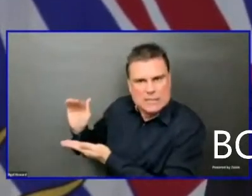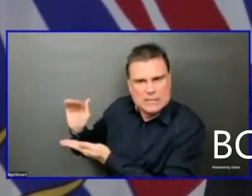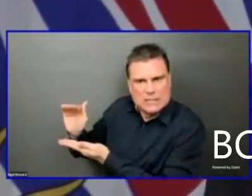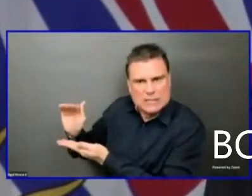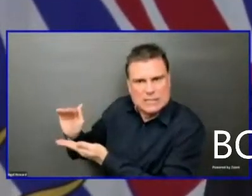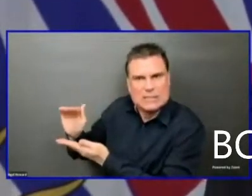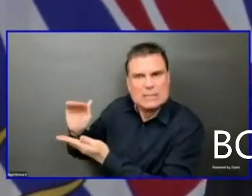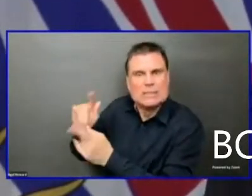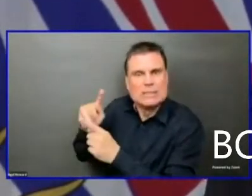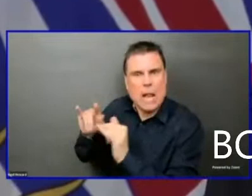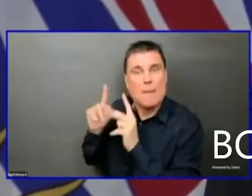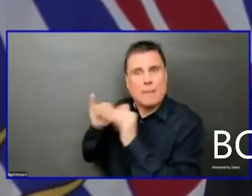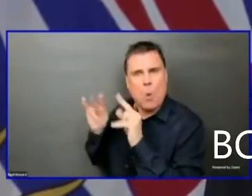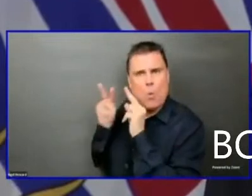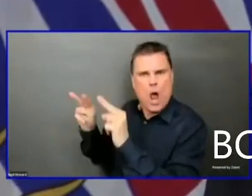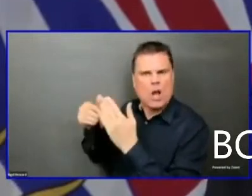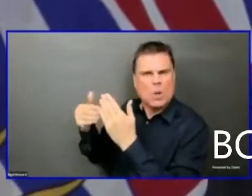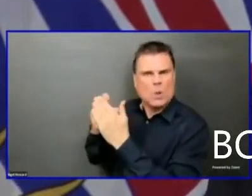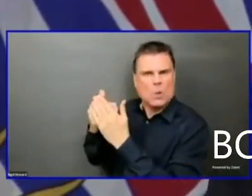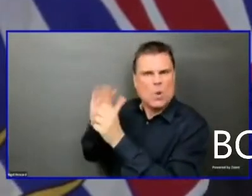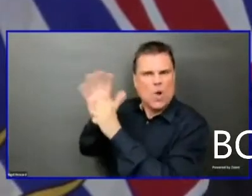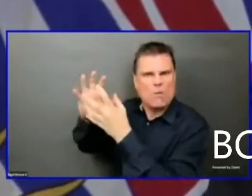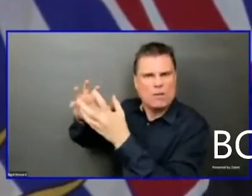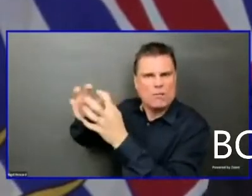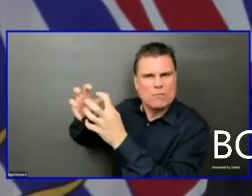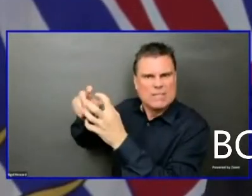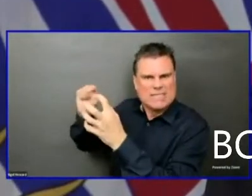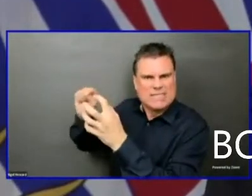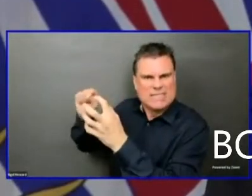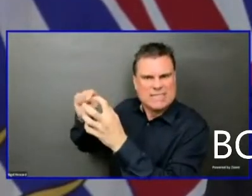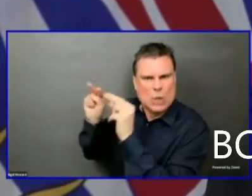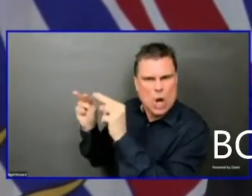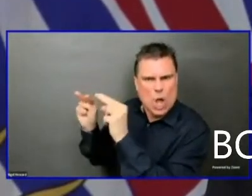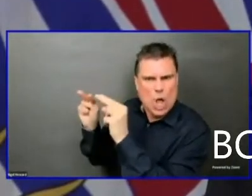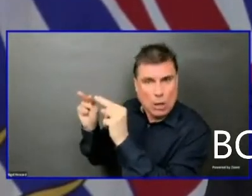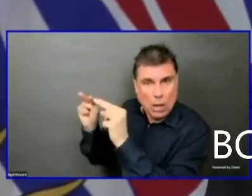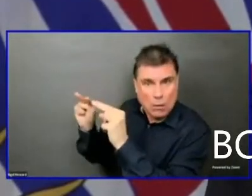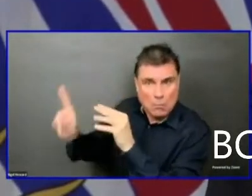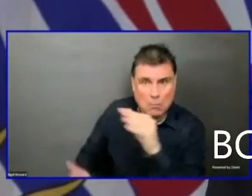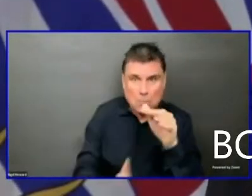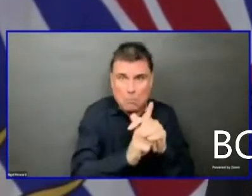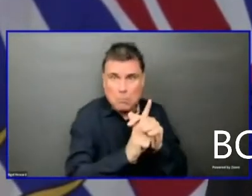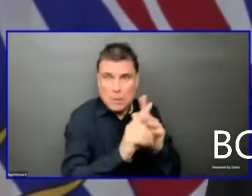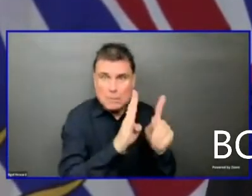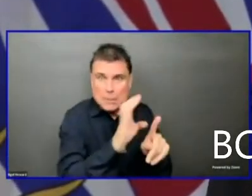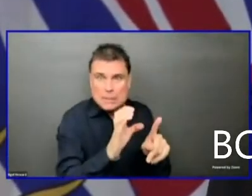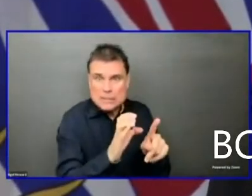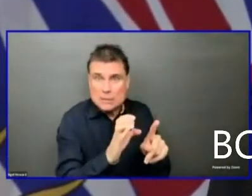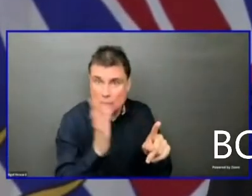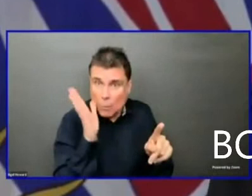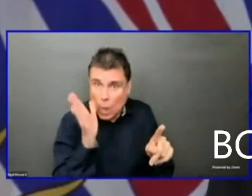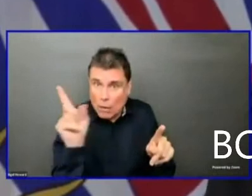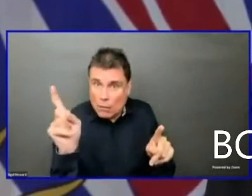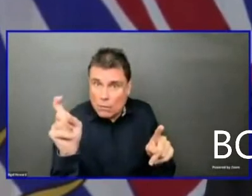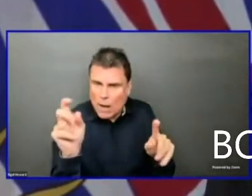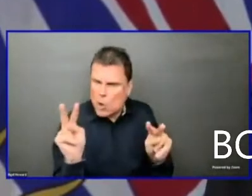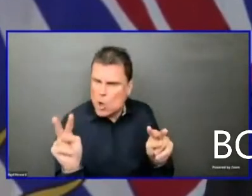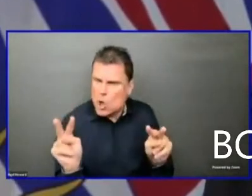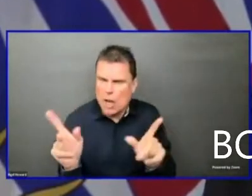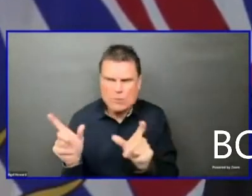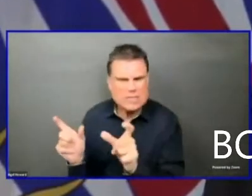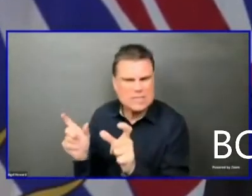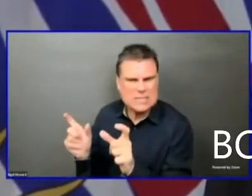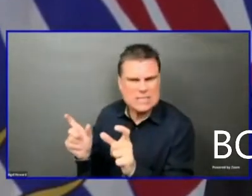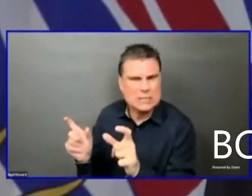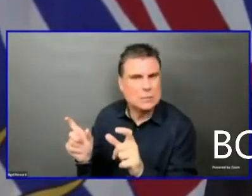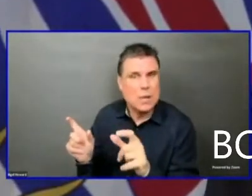给 going 我 to 们造 affect 成的 transmission in 焦 our 虑 community, and 不 we 得 need 使 to 得 buy 这个 time to get our 让我们有赢 immunization 得更多的时 program 间。 back 我 up 们是在 and